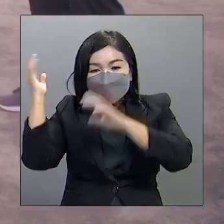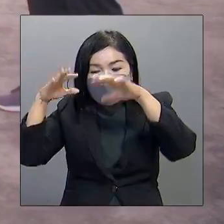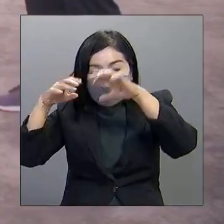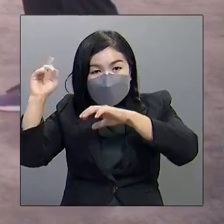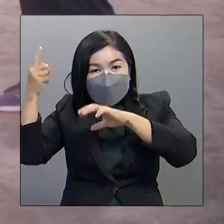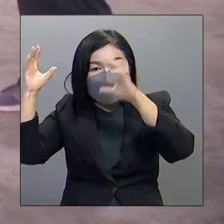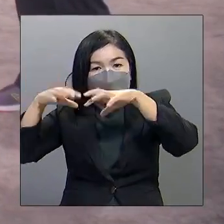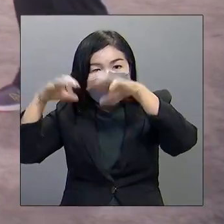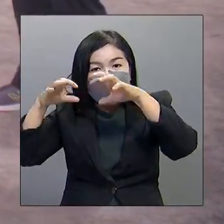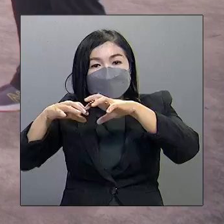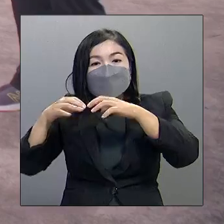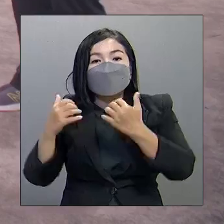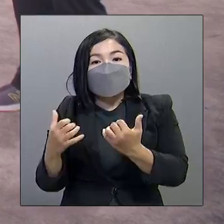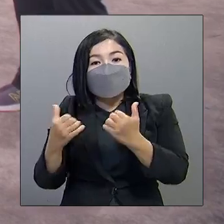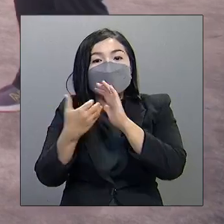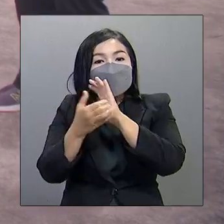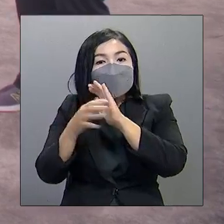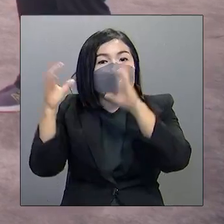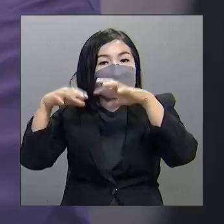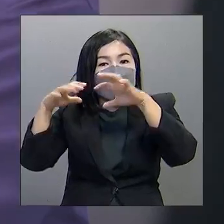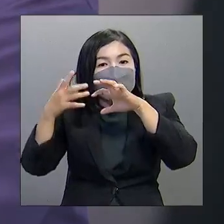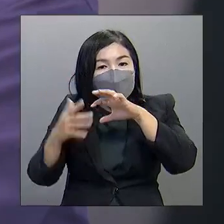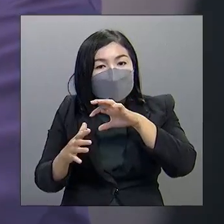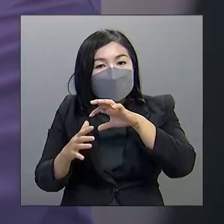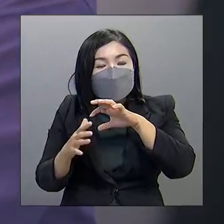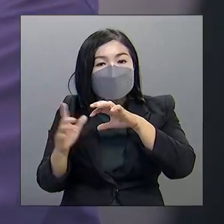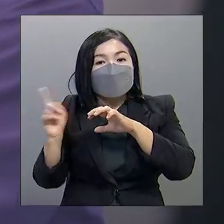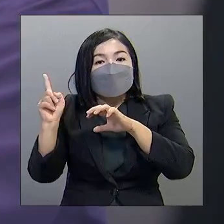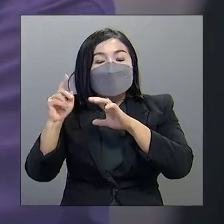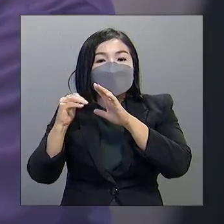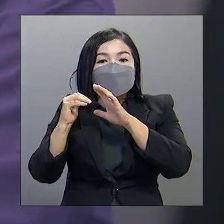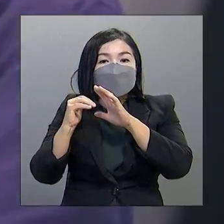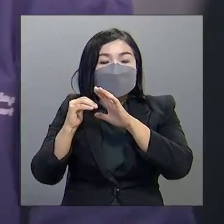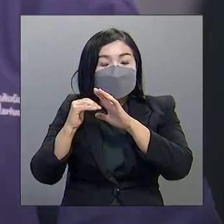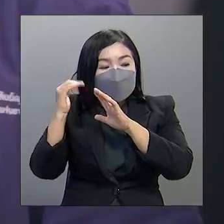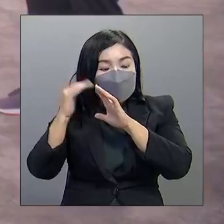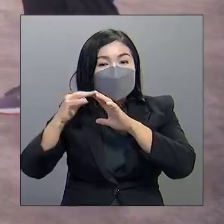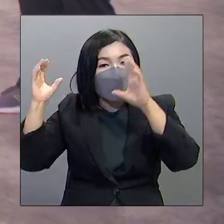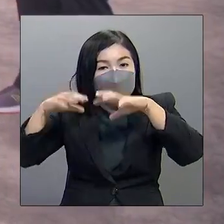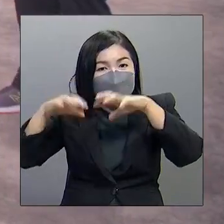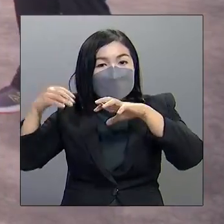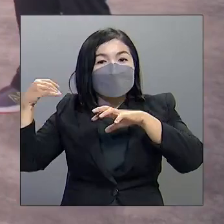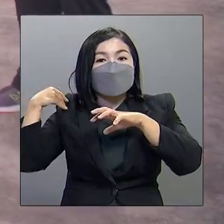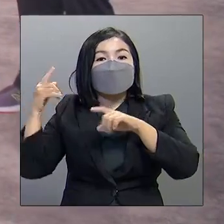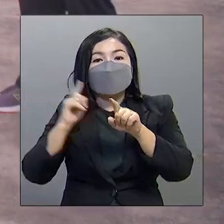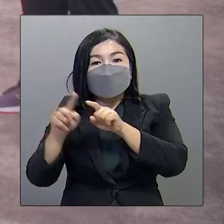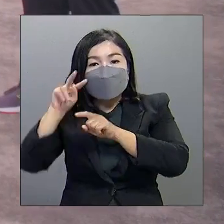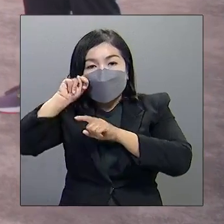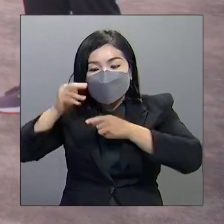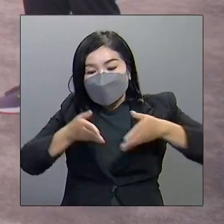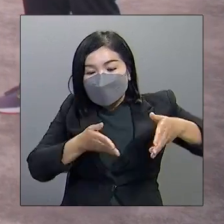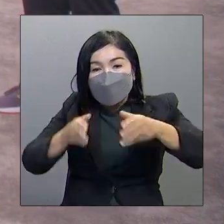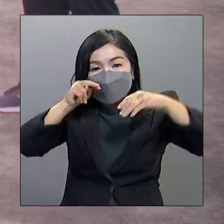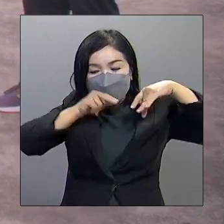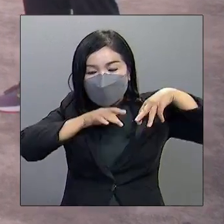นะครับนอกจากฝนตกที่อีสานแล้วนะครับแล้วก็ฝนตกที่ทางด้านเหนือเขื่อนป่าสักแล้วจะทำให้เขื่อนป่าสักน้ำมากคลองที่เราจะตัดน้ำลงมาเนี่ย